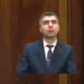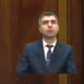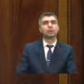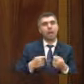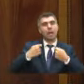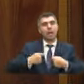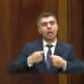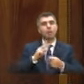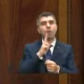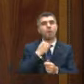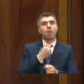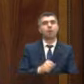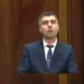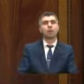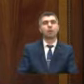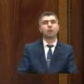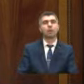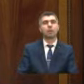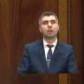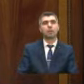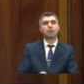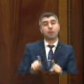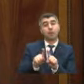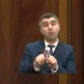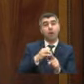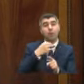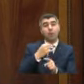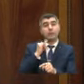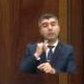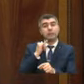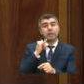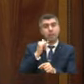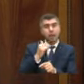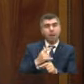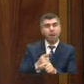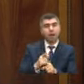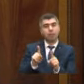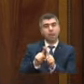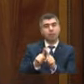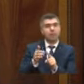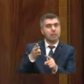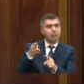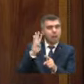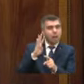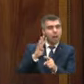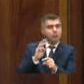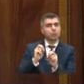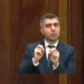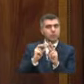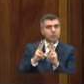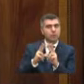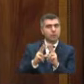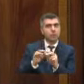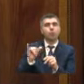الرئيس، الحكومة وفي إطار ما أكدتم عليه من استمرار في الإنصات والإنجاز، ما